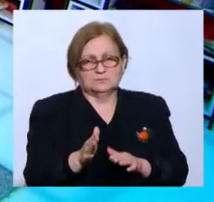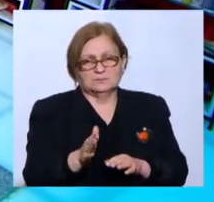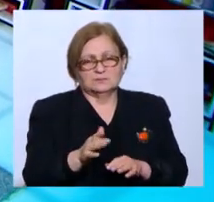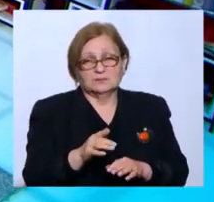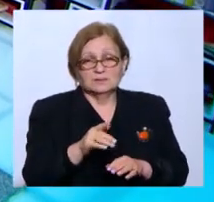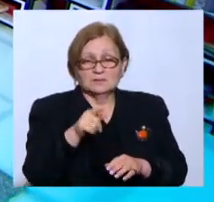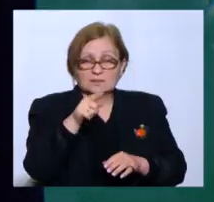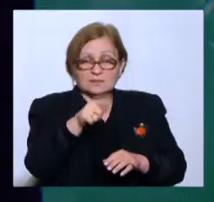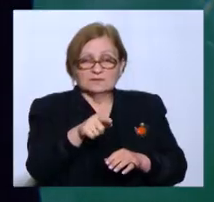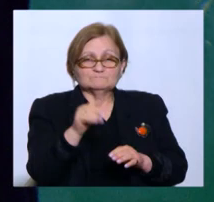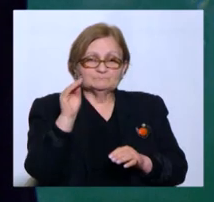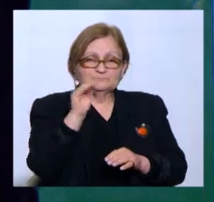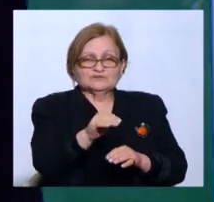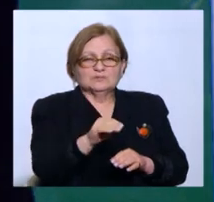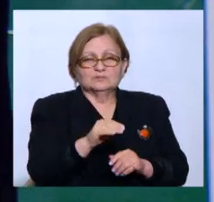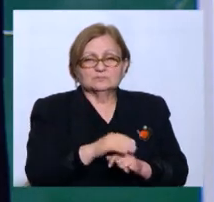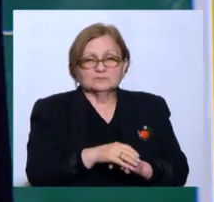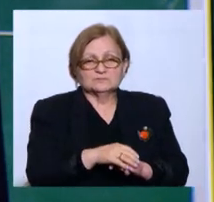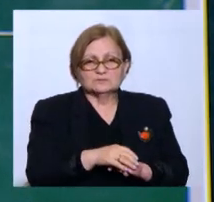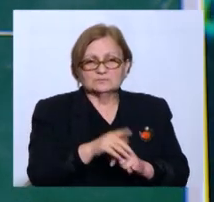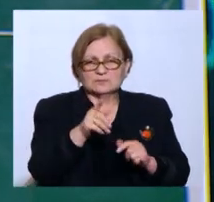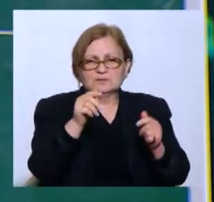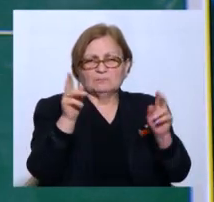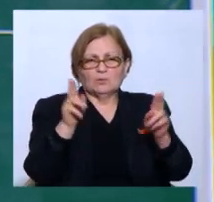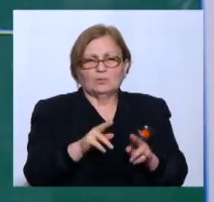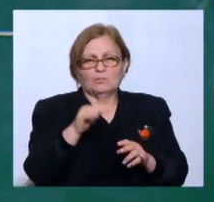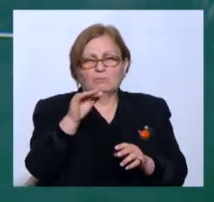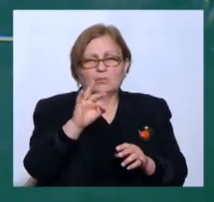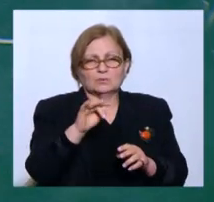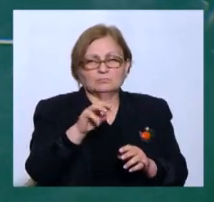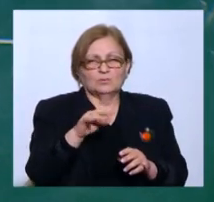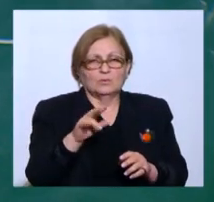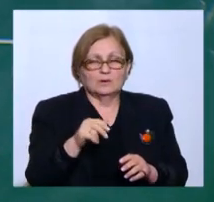ამოცანა ზოგად წევრებში ჩავწეროთ, ესე ფორმულა რო გავაკეთოთ, ჯამის ფორმულა.